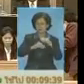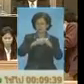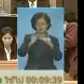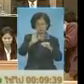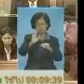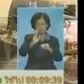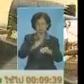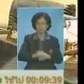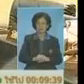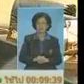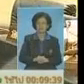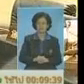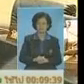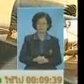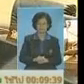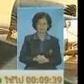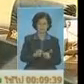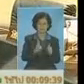กตอบ